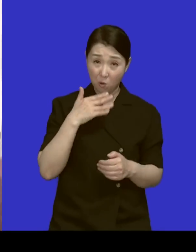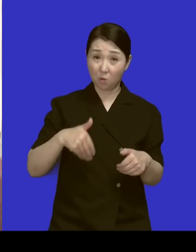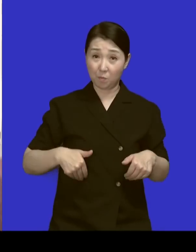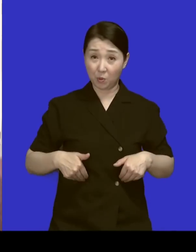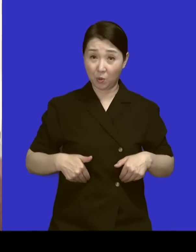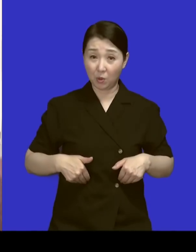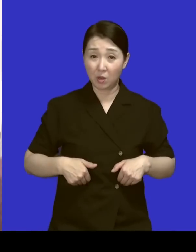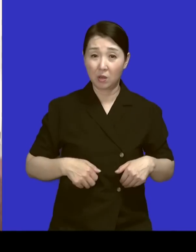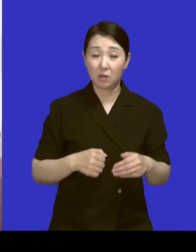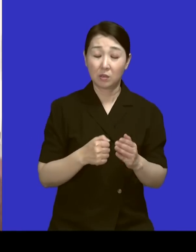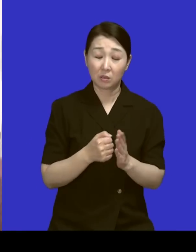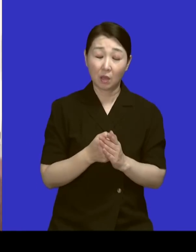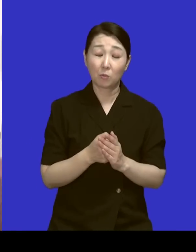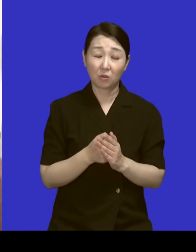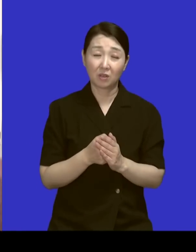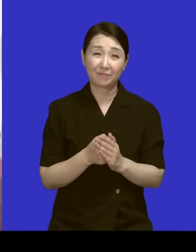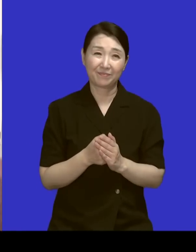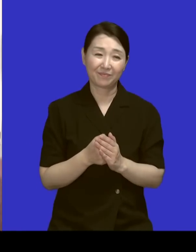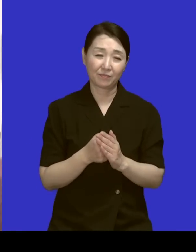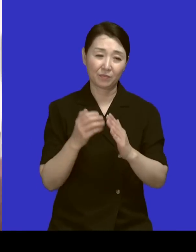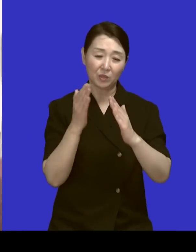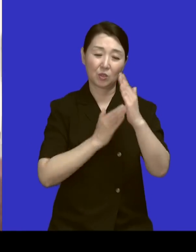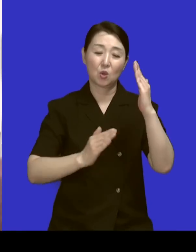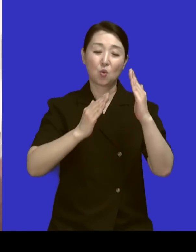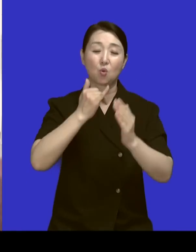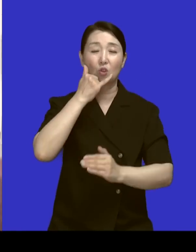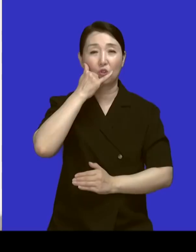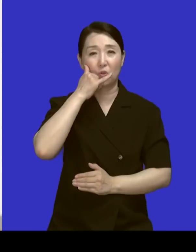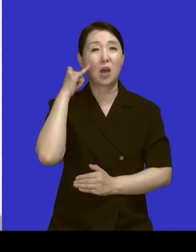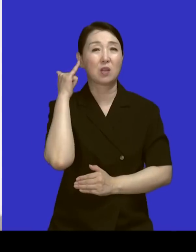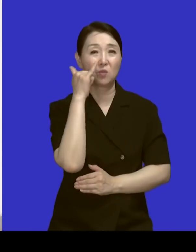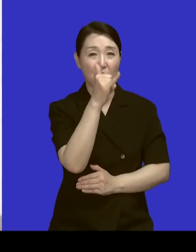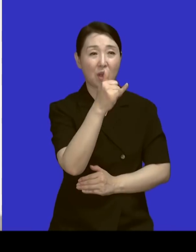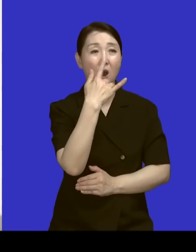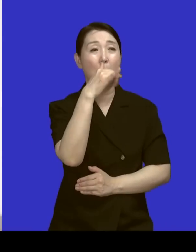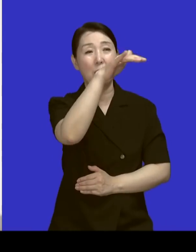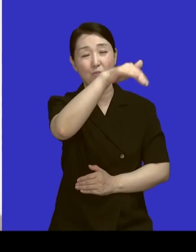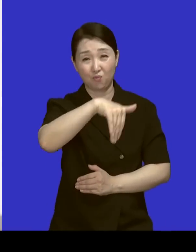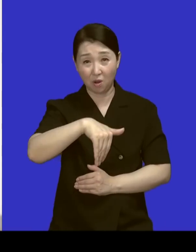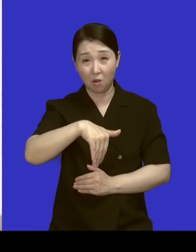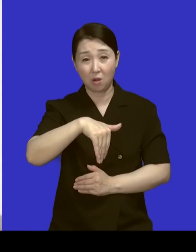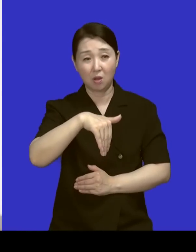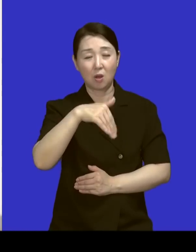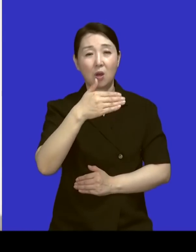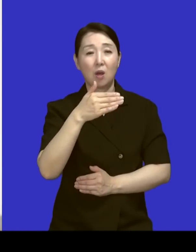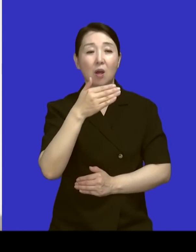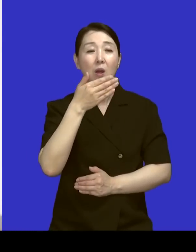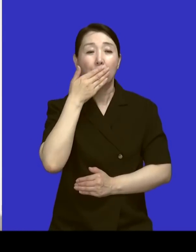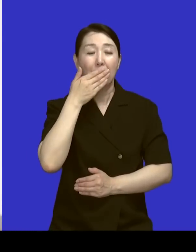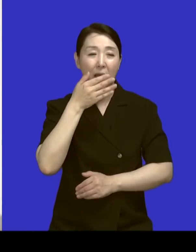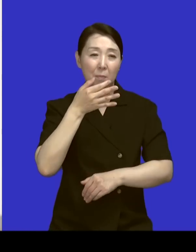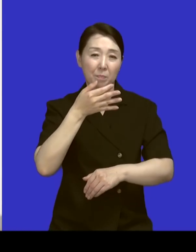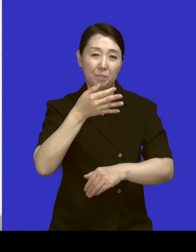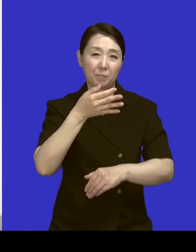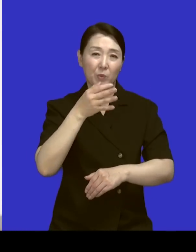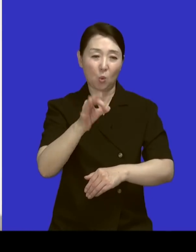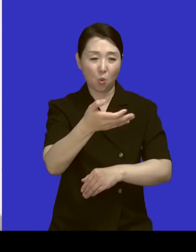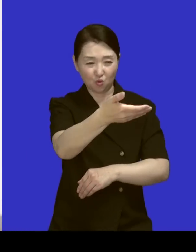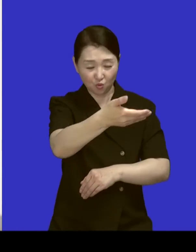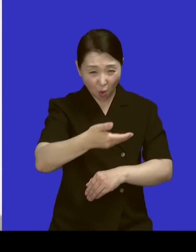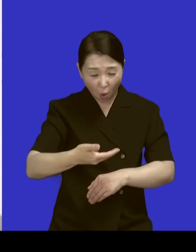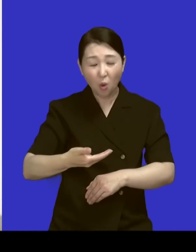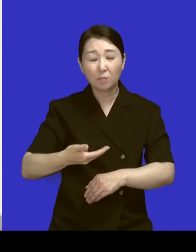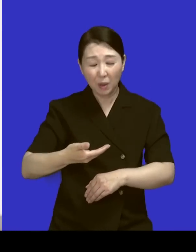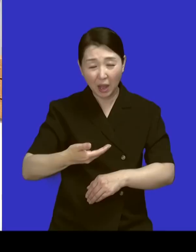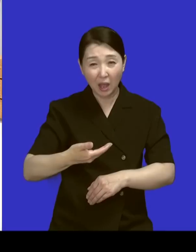되니까 공중전화해서 전화를 해가지고 어머니를 불렀어요. 네. 그래서 밥 사 먹을 돈을 받고 이제 유유히 사라지는 거죠. 어머니가